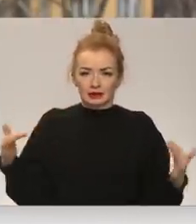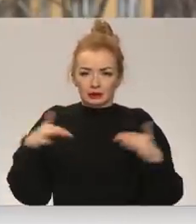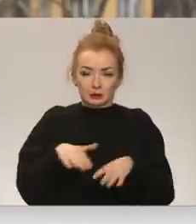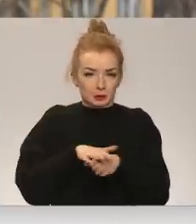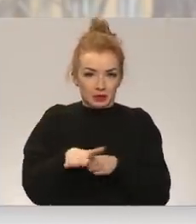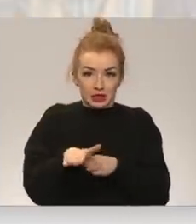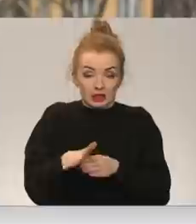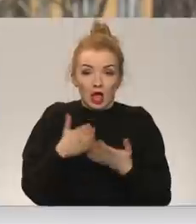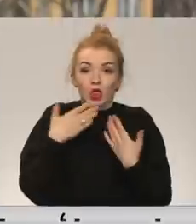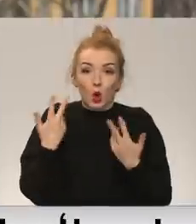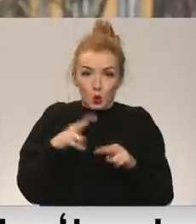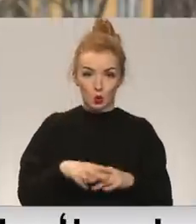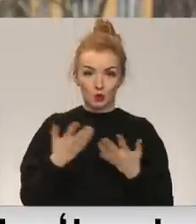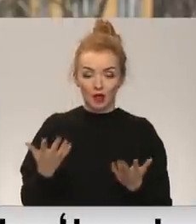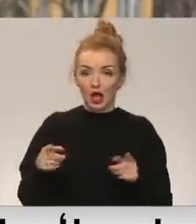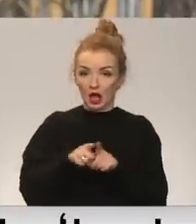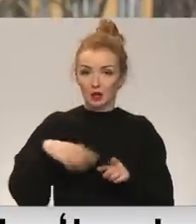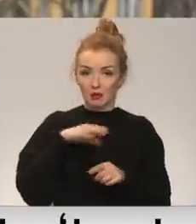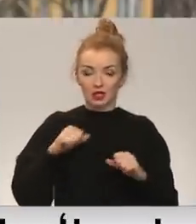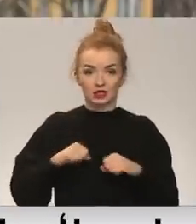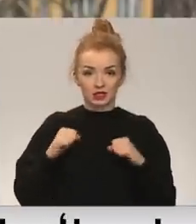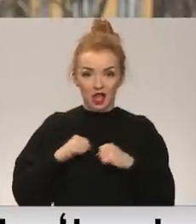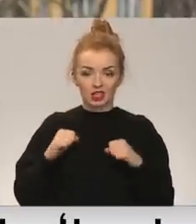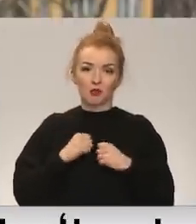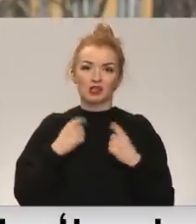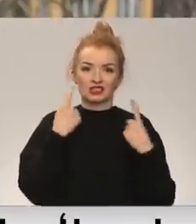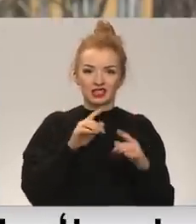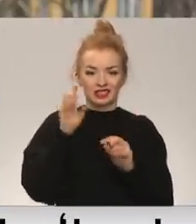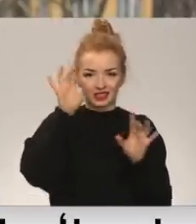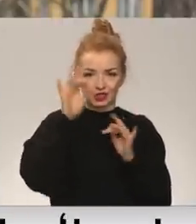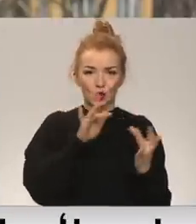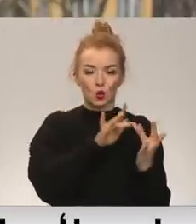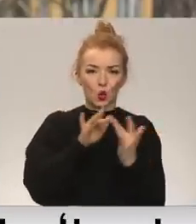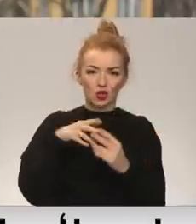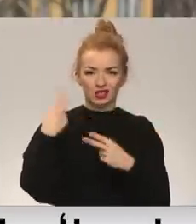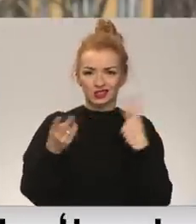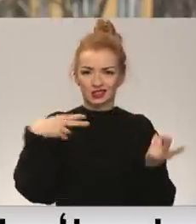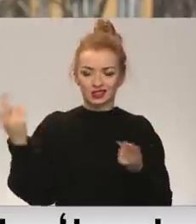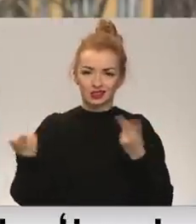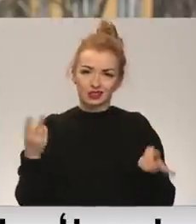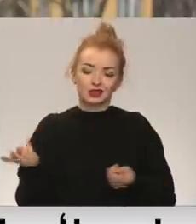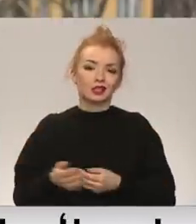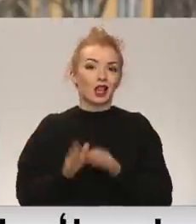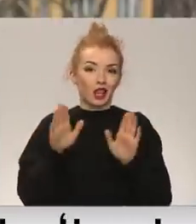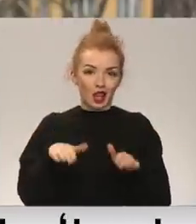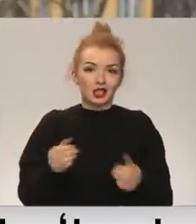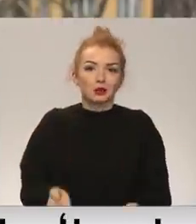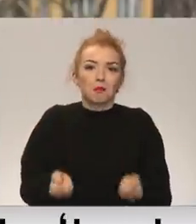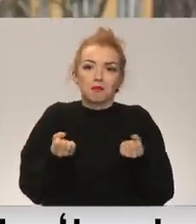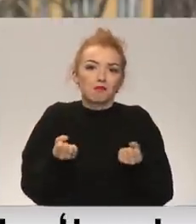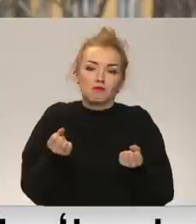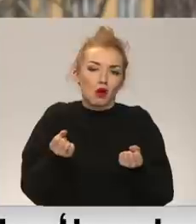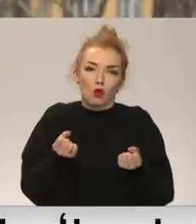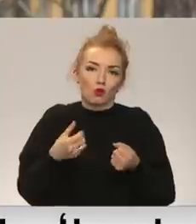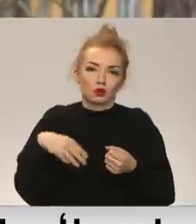īsti vietas pat nav. Un tad mēs arī cenšamies observācijas gultās un varbūt psihiatrijas gultās šos pacientus pārvirzīt, lai smagos mēs